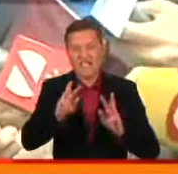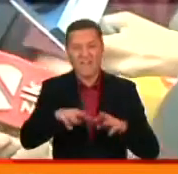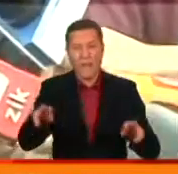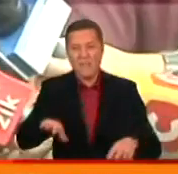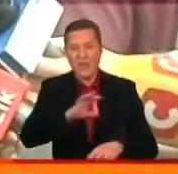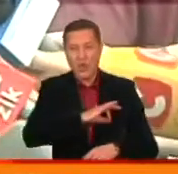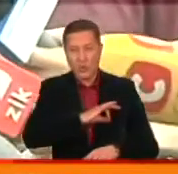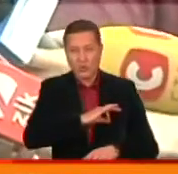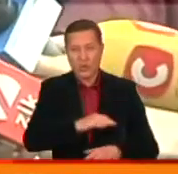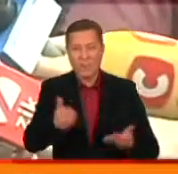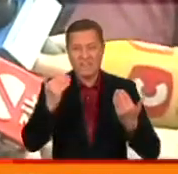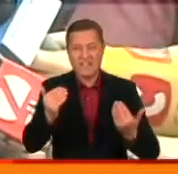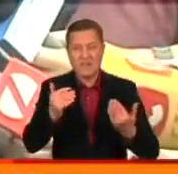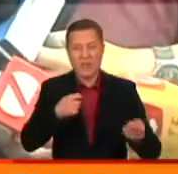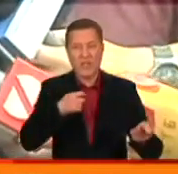Сегодня